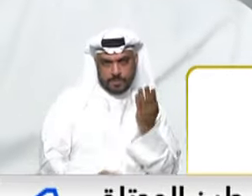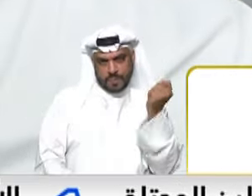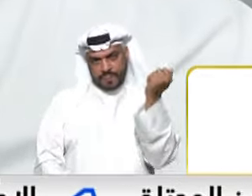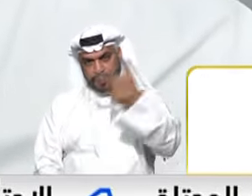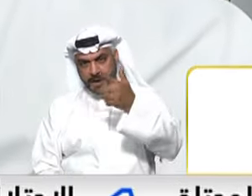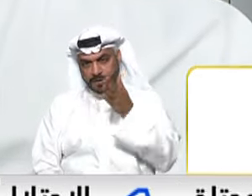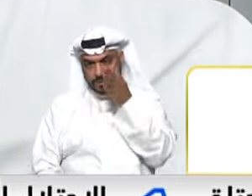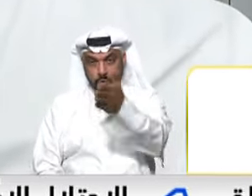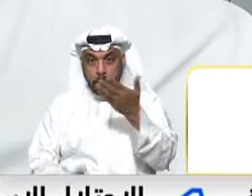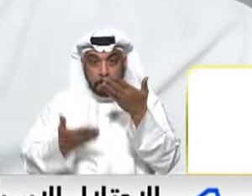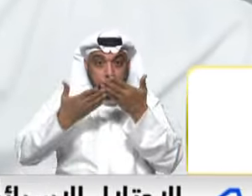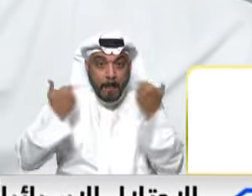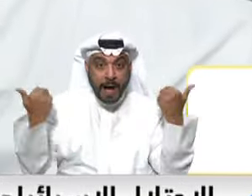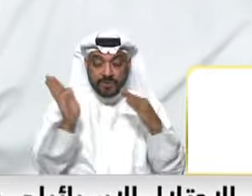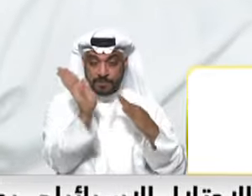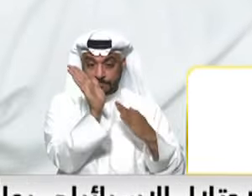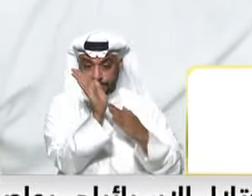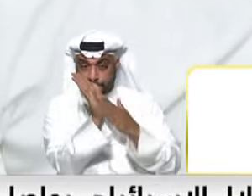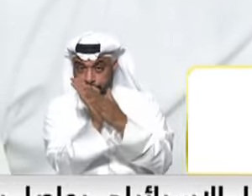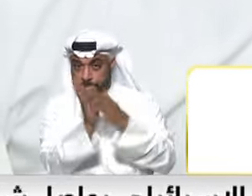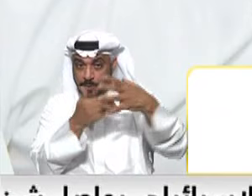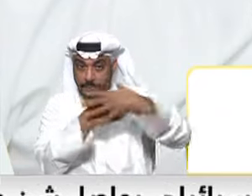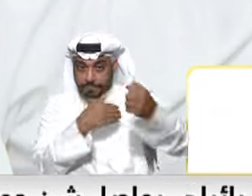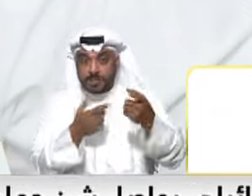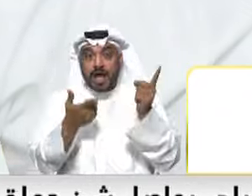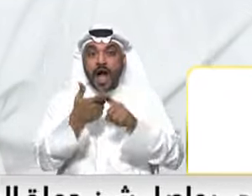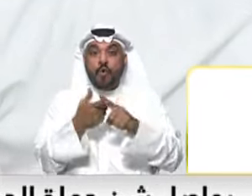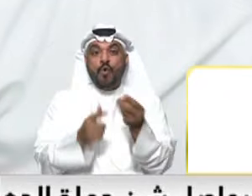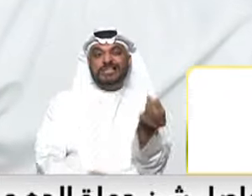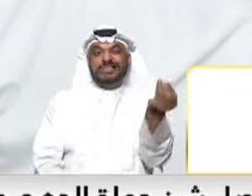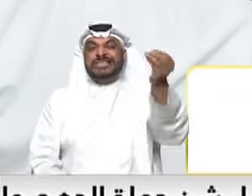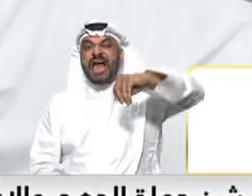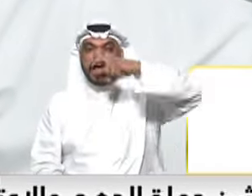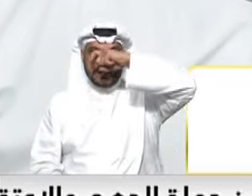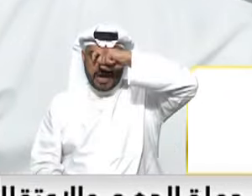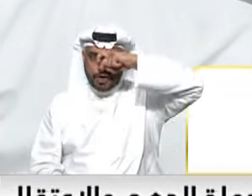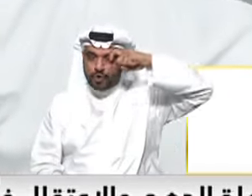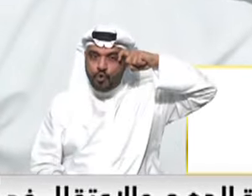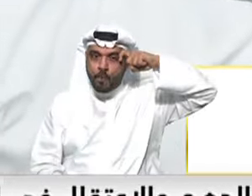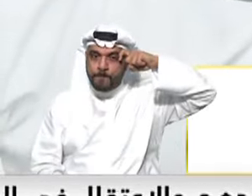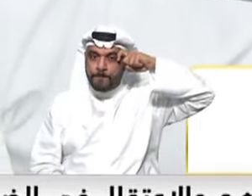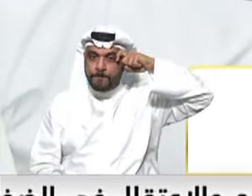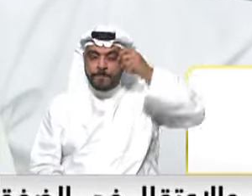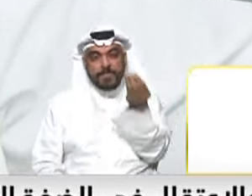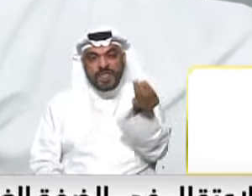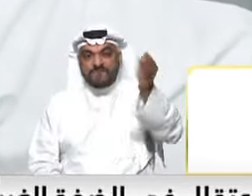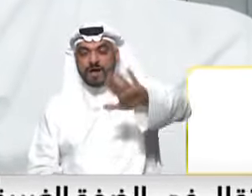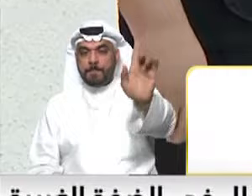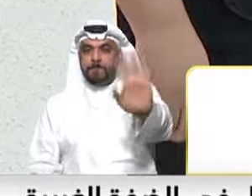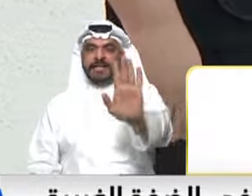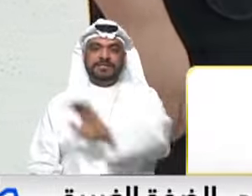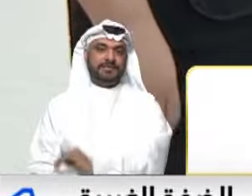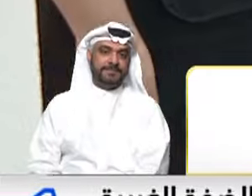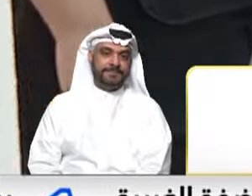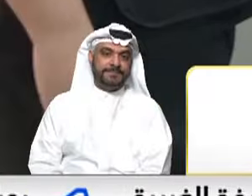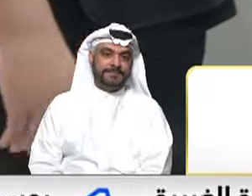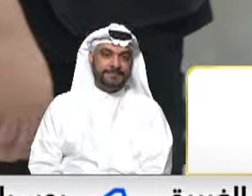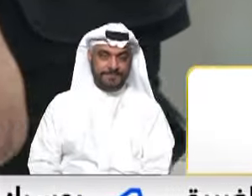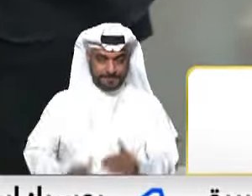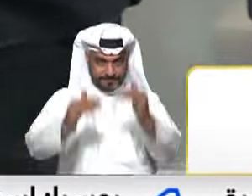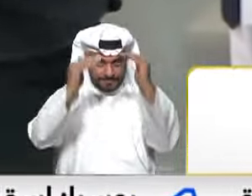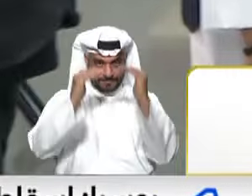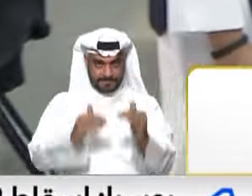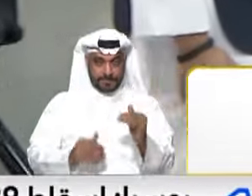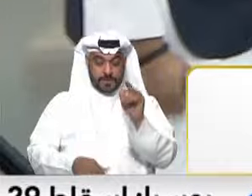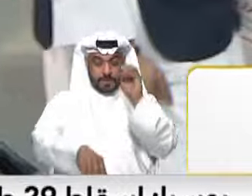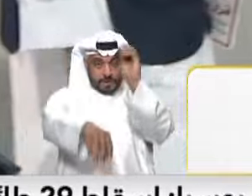بأخذ رسوم إضافية على المستهلك أو عدم توفير أجهزة الكينت قام يأخذ مبالغ بالكاش يعني. هذا